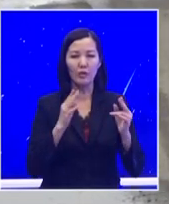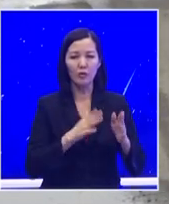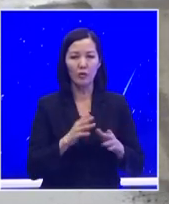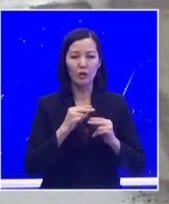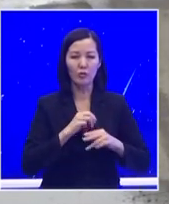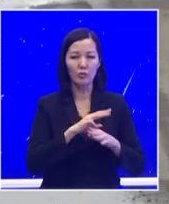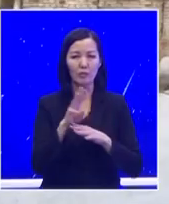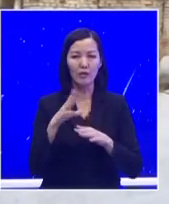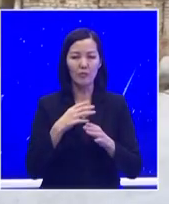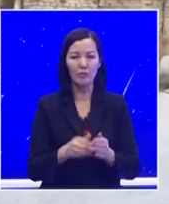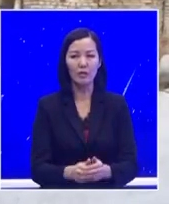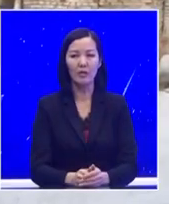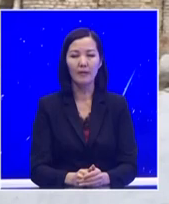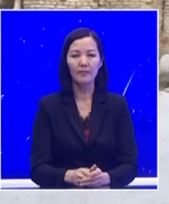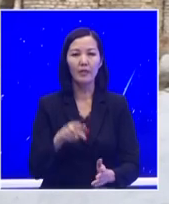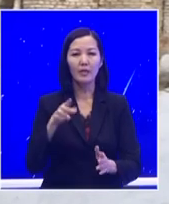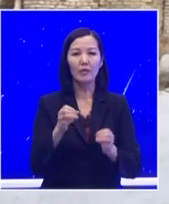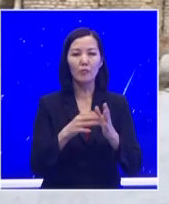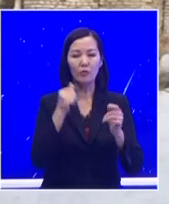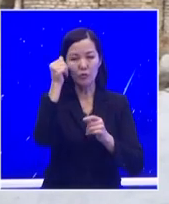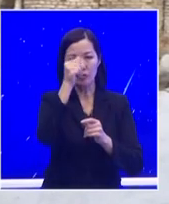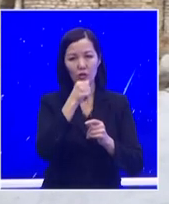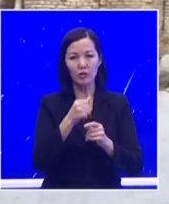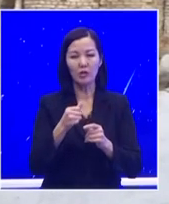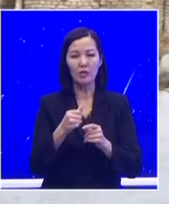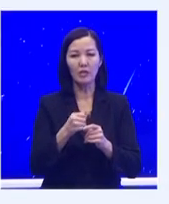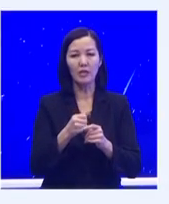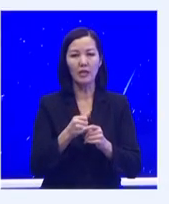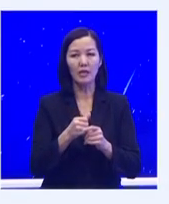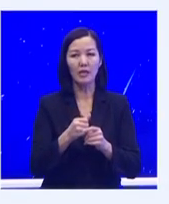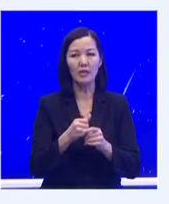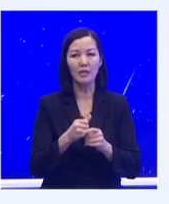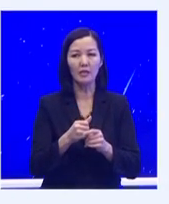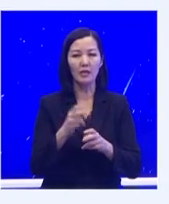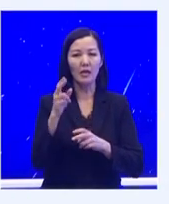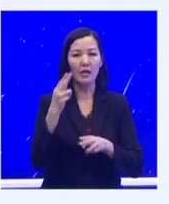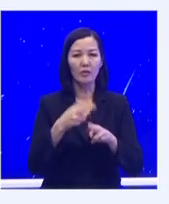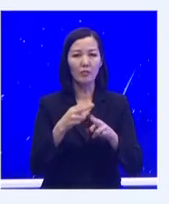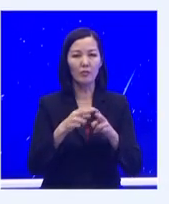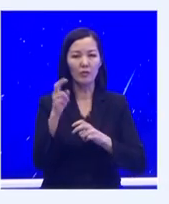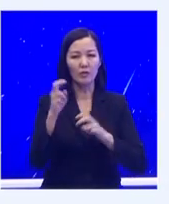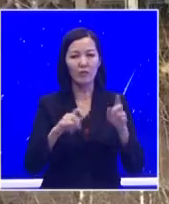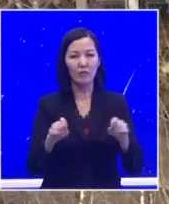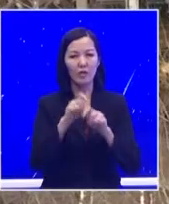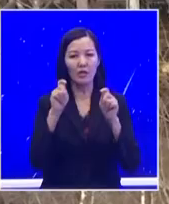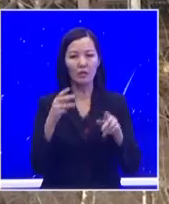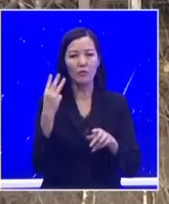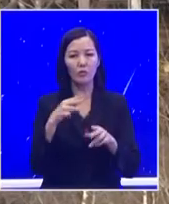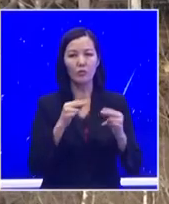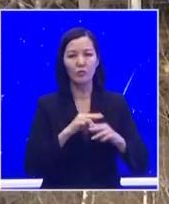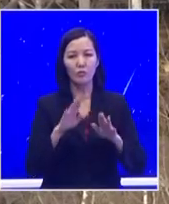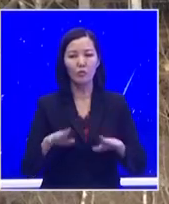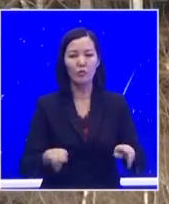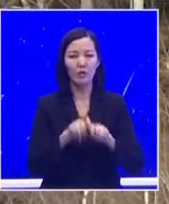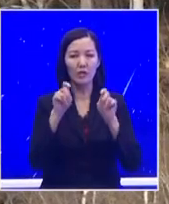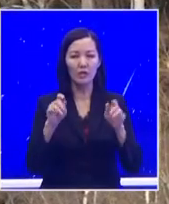қамтып отыр. 2019 жылы қатарына ағалтын атты шыланған әкті шығаратын зауыт қосылды. 30 жұмыс орын ашылды.